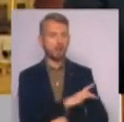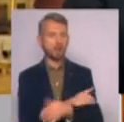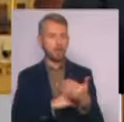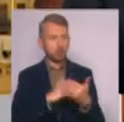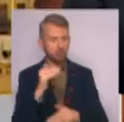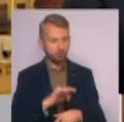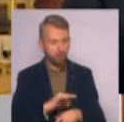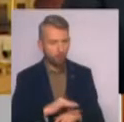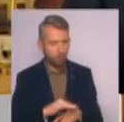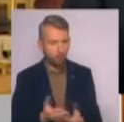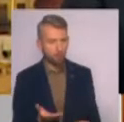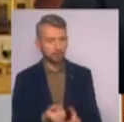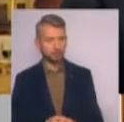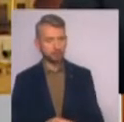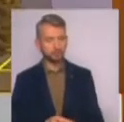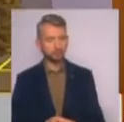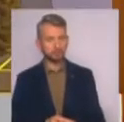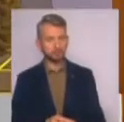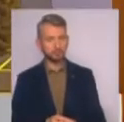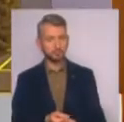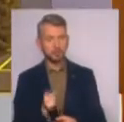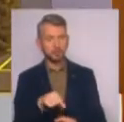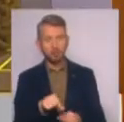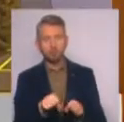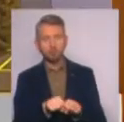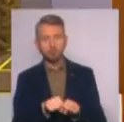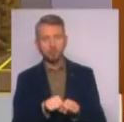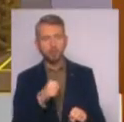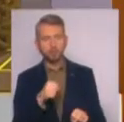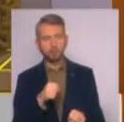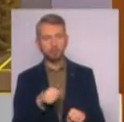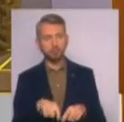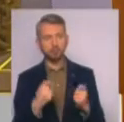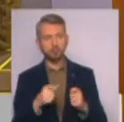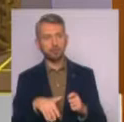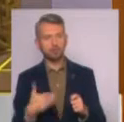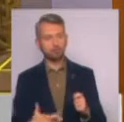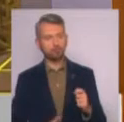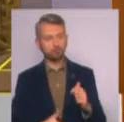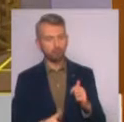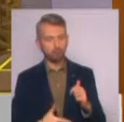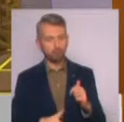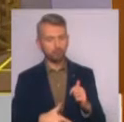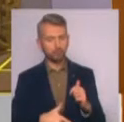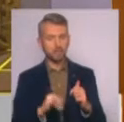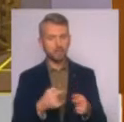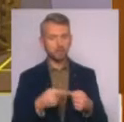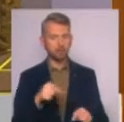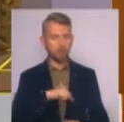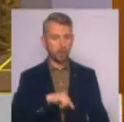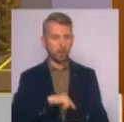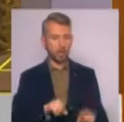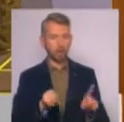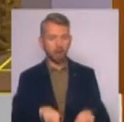хвороба, навіть і патологія з боку шлунку і інших органів